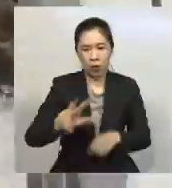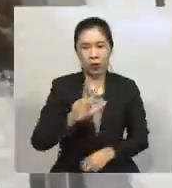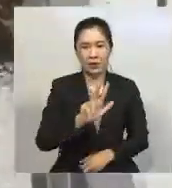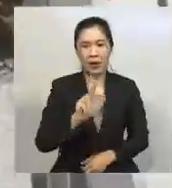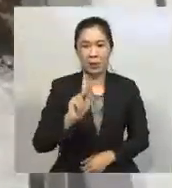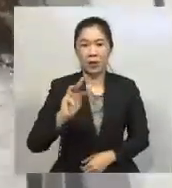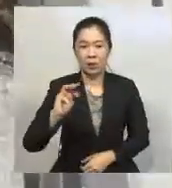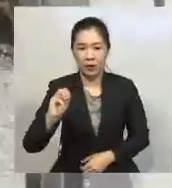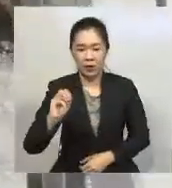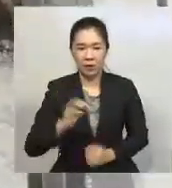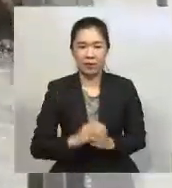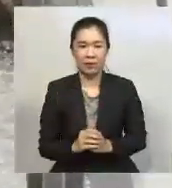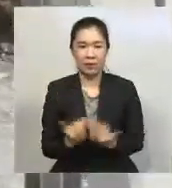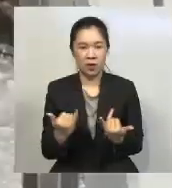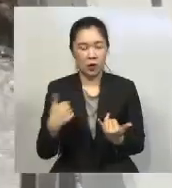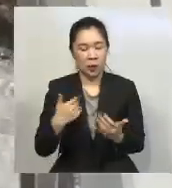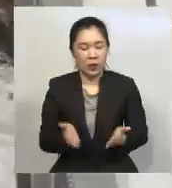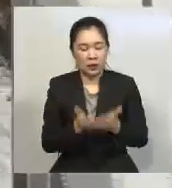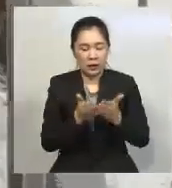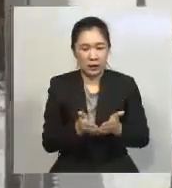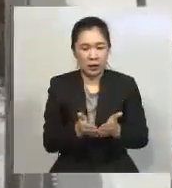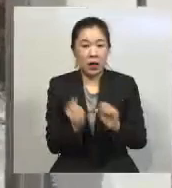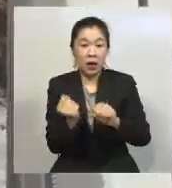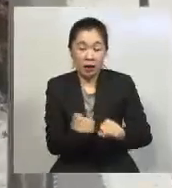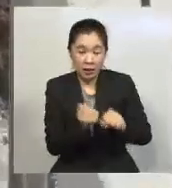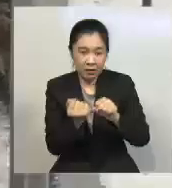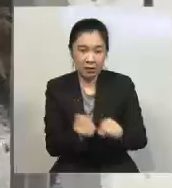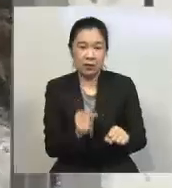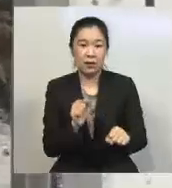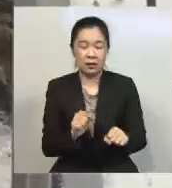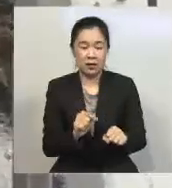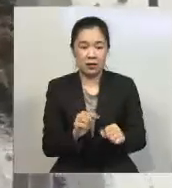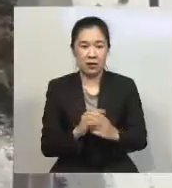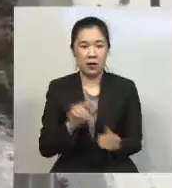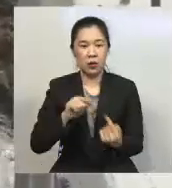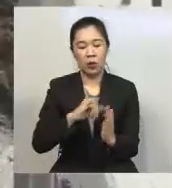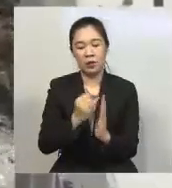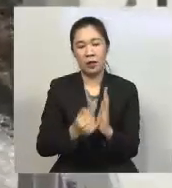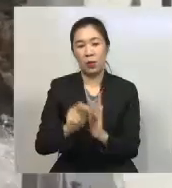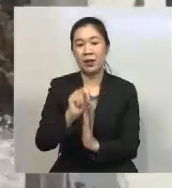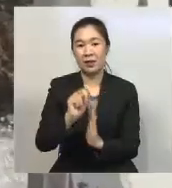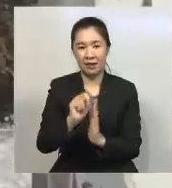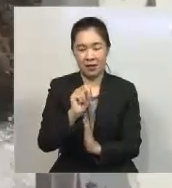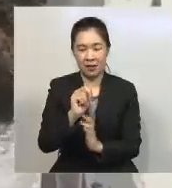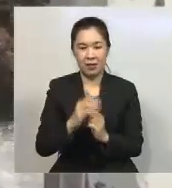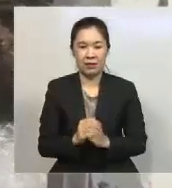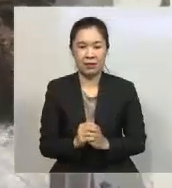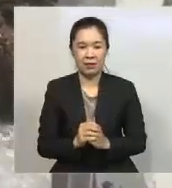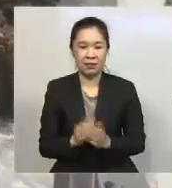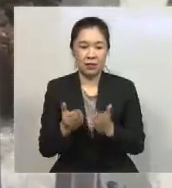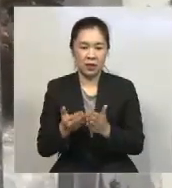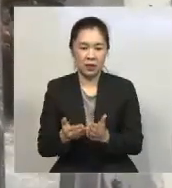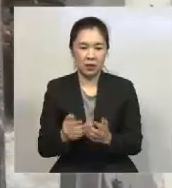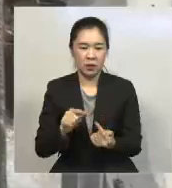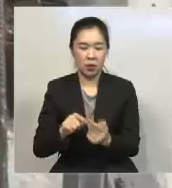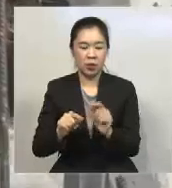มตรนอกจากนี้ก็ยังใช้เรือกู้ชีพของสำนักงานป้องกันและบรรเทาสาธารณภัยจากจังหวัดน่านอีก1ลำและเรือกู้ชีพ